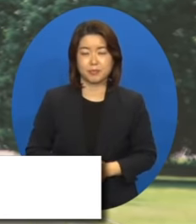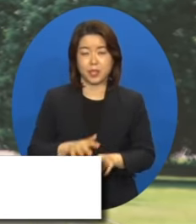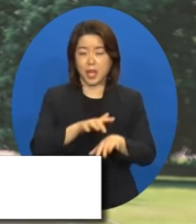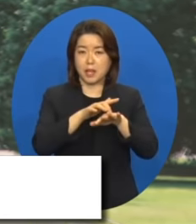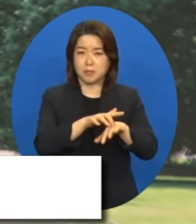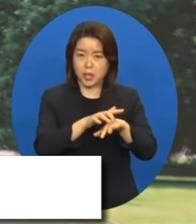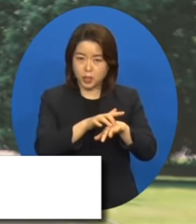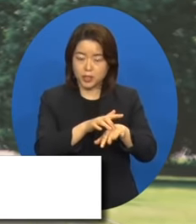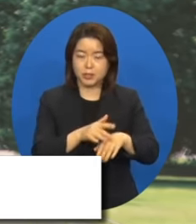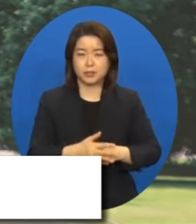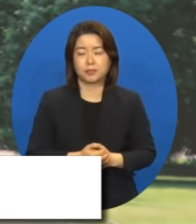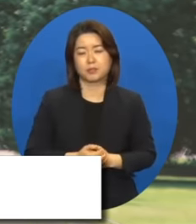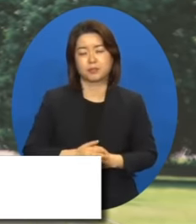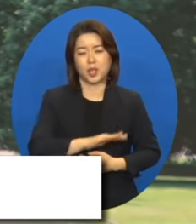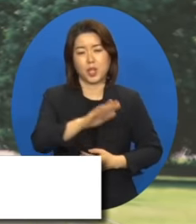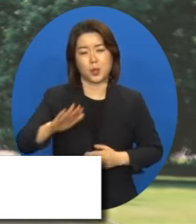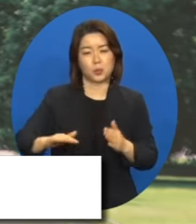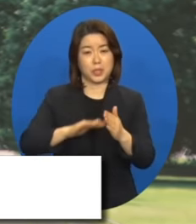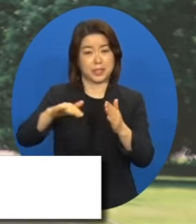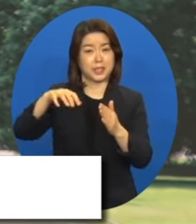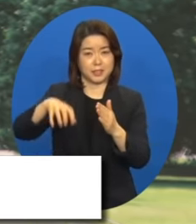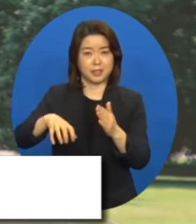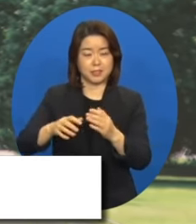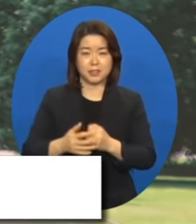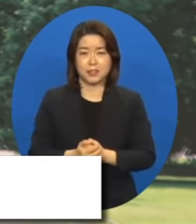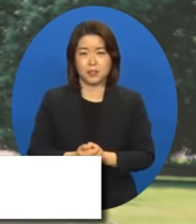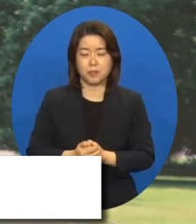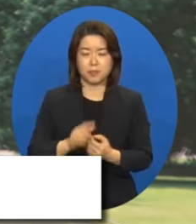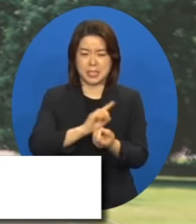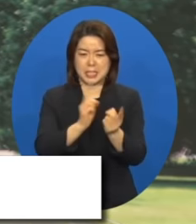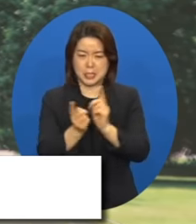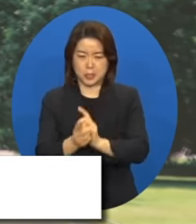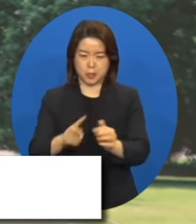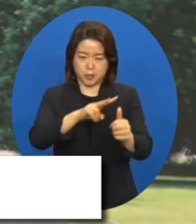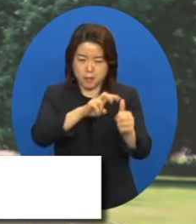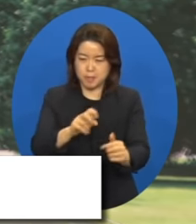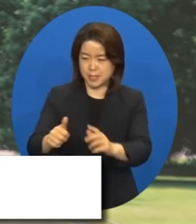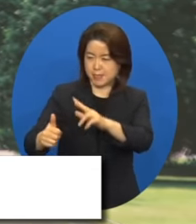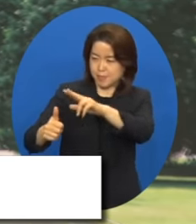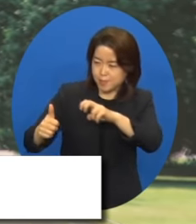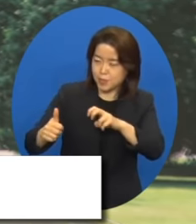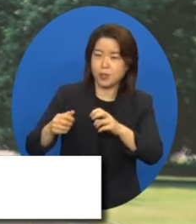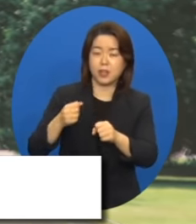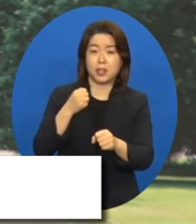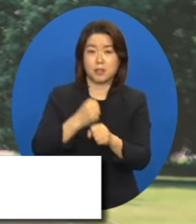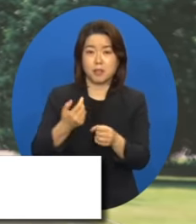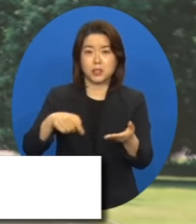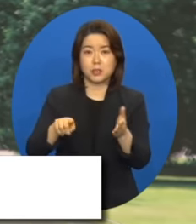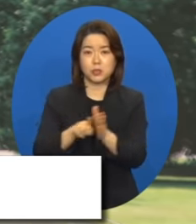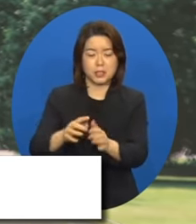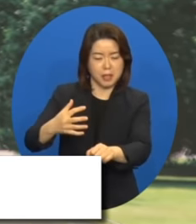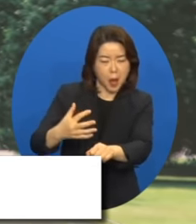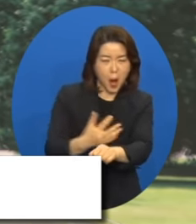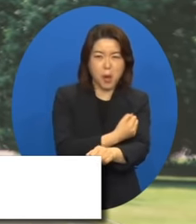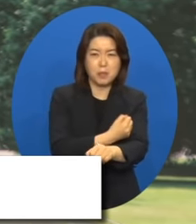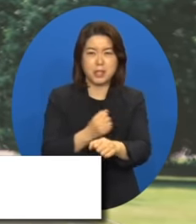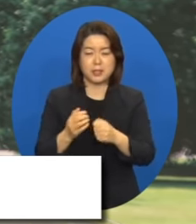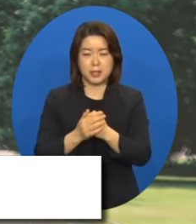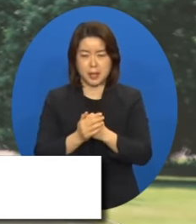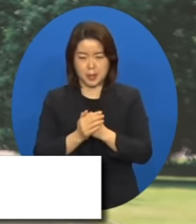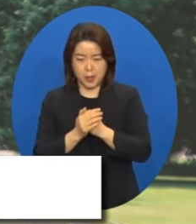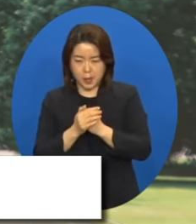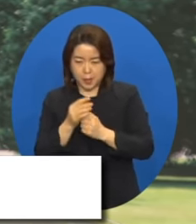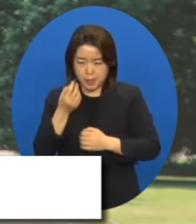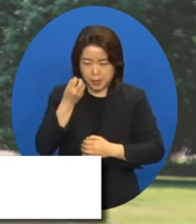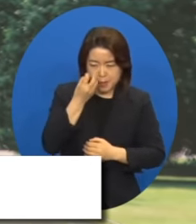마귀는 우리 가정에서 서로 미워하게 만들려고 엄청나고 아주